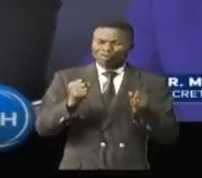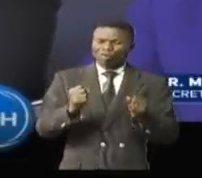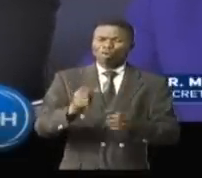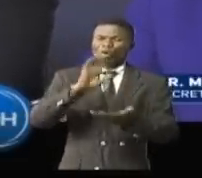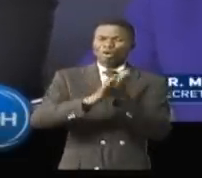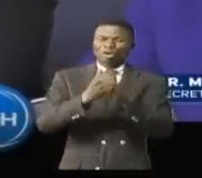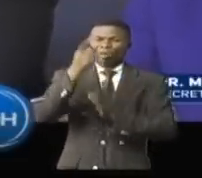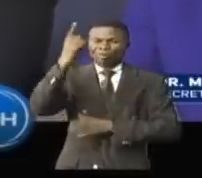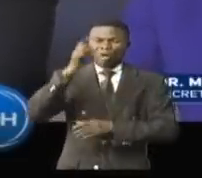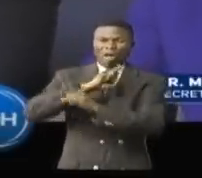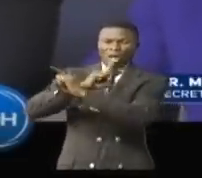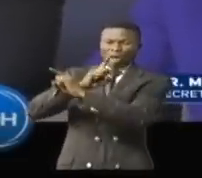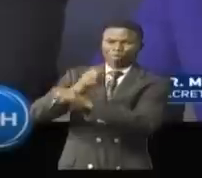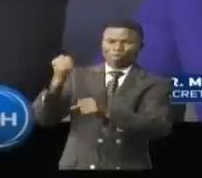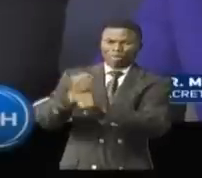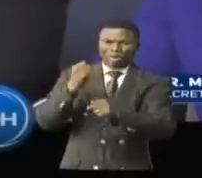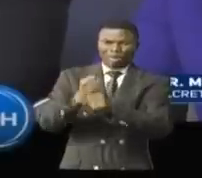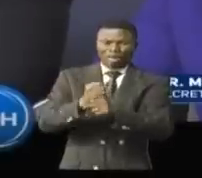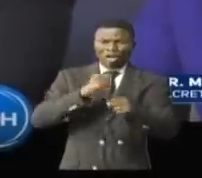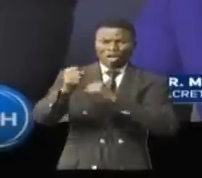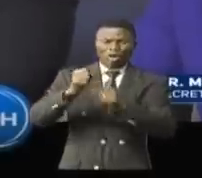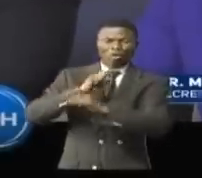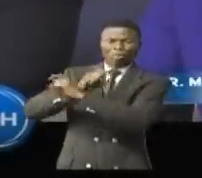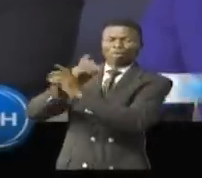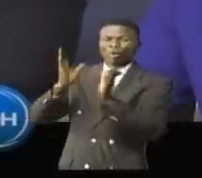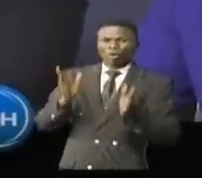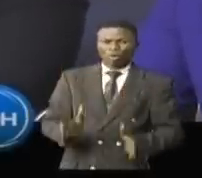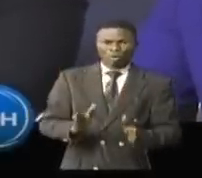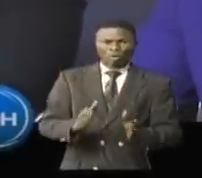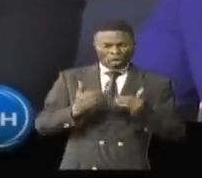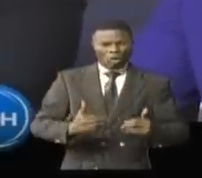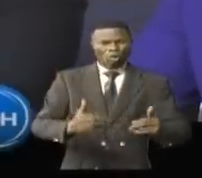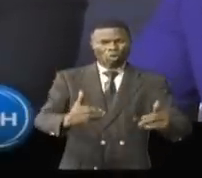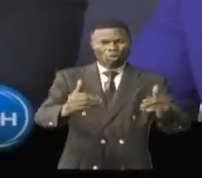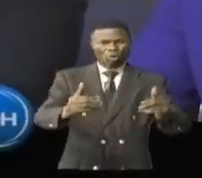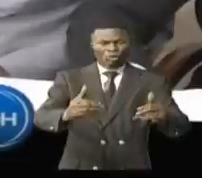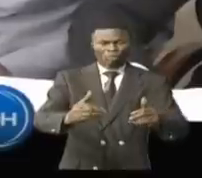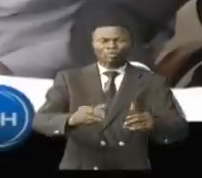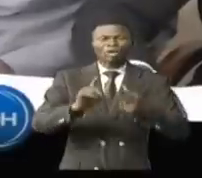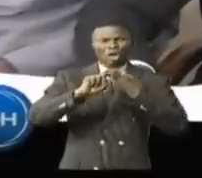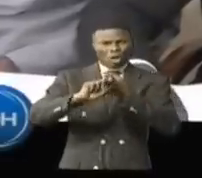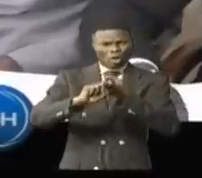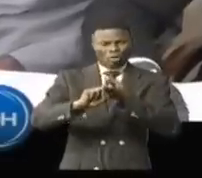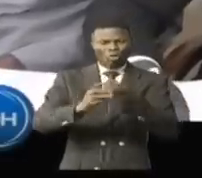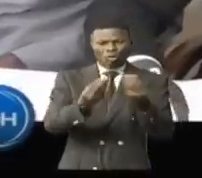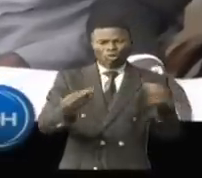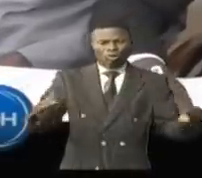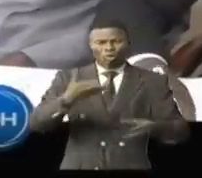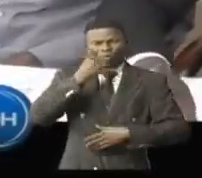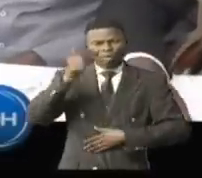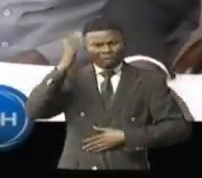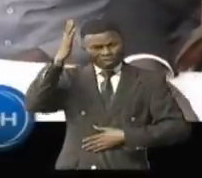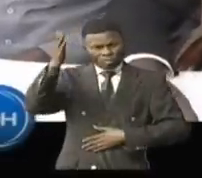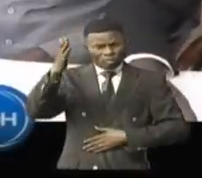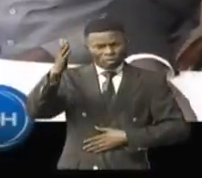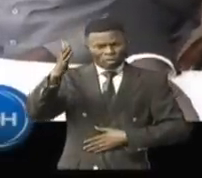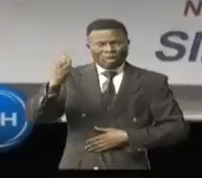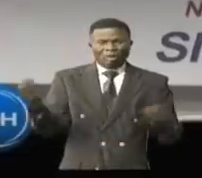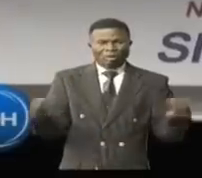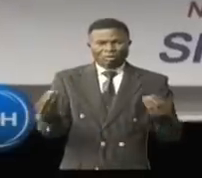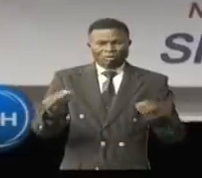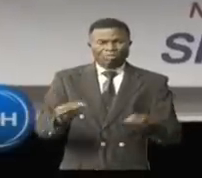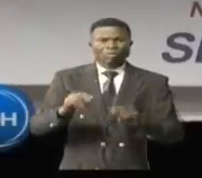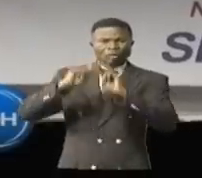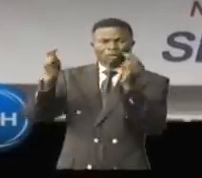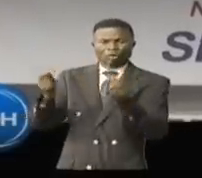de préserver les acquis de notre combat syndical et de continuer à nous faire confiance pour les résultats attendus. Enfin, le